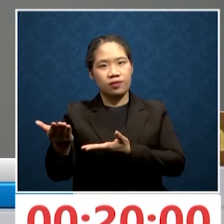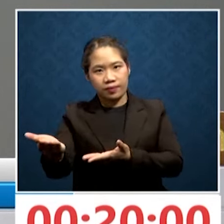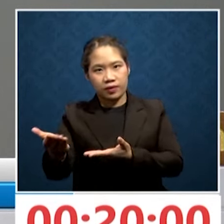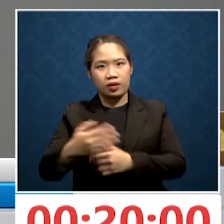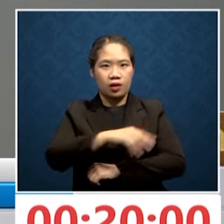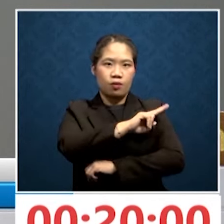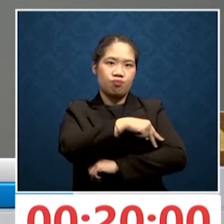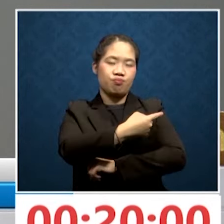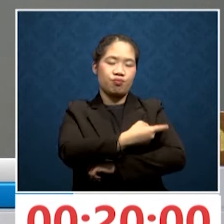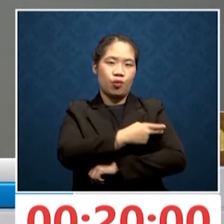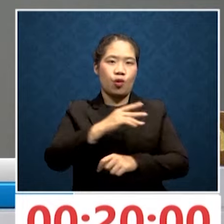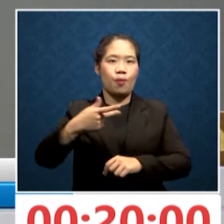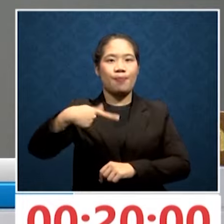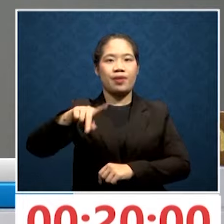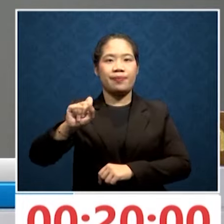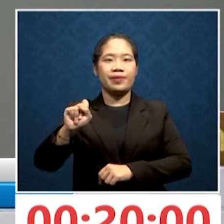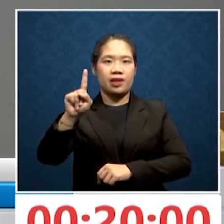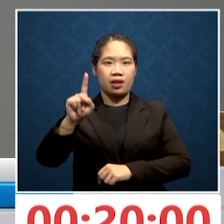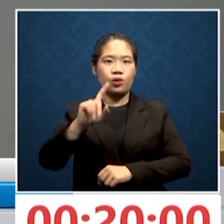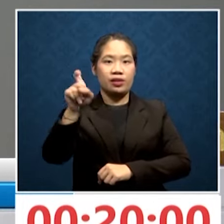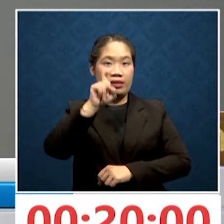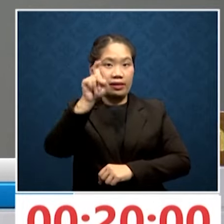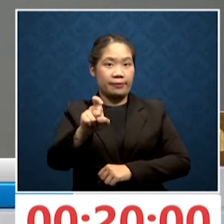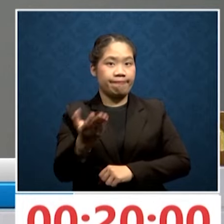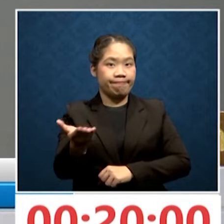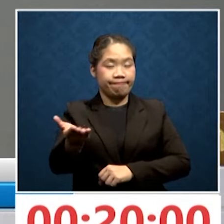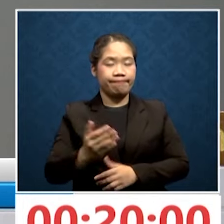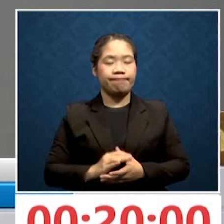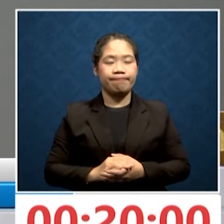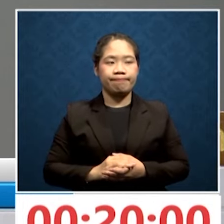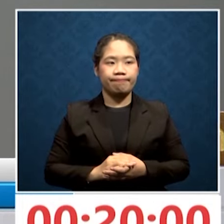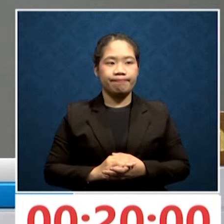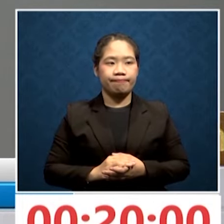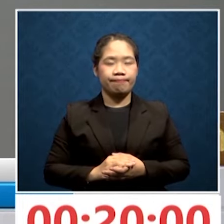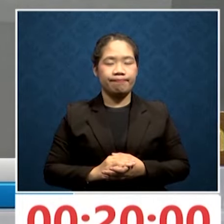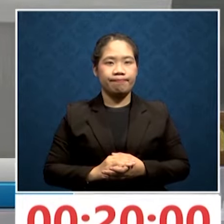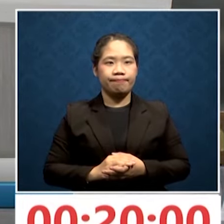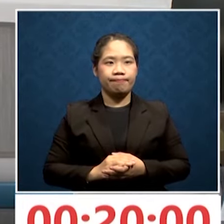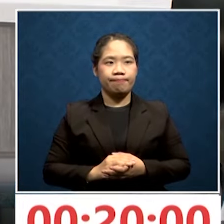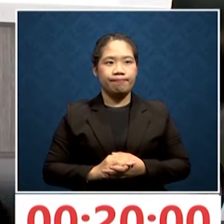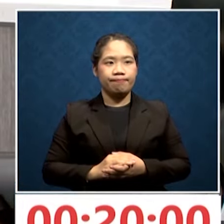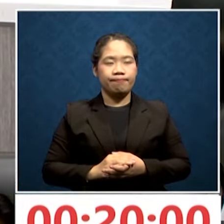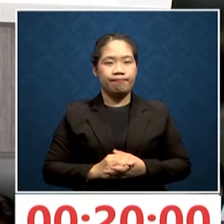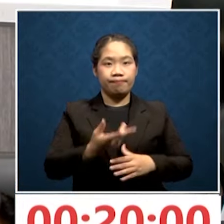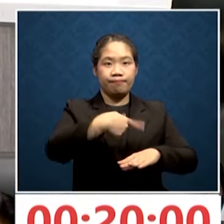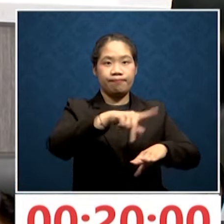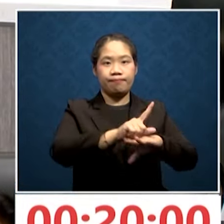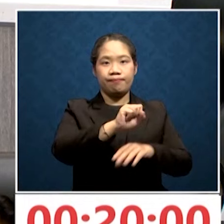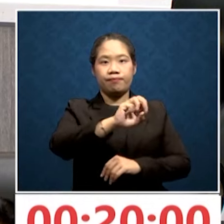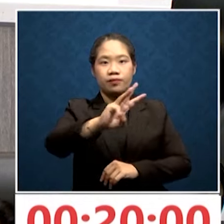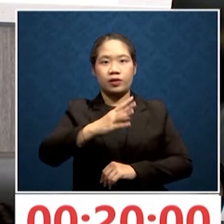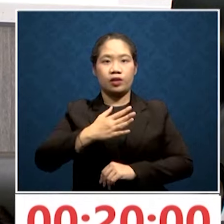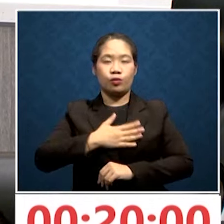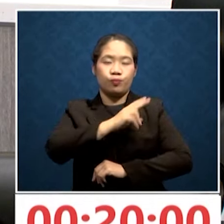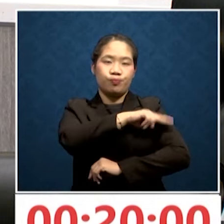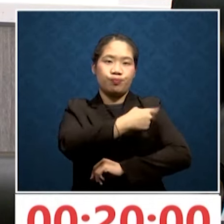เปรมศักดิ์เพียยุระผู้ตั้งกระทู้ถามเชิญครับ ท่านประธานวุฒิสภาที่เคารพกระผมนายแพทย์เ